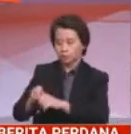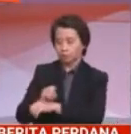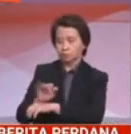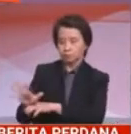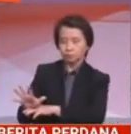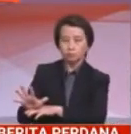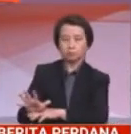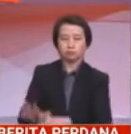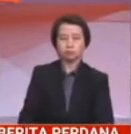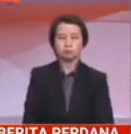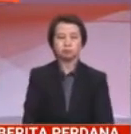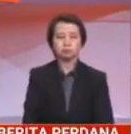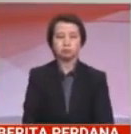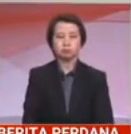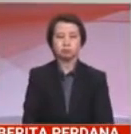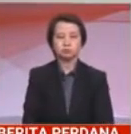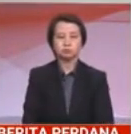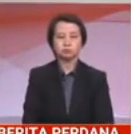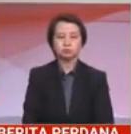COVID-19.